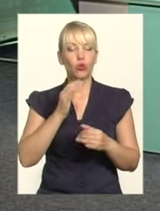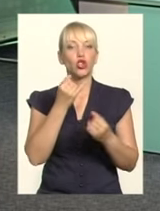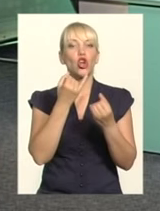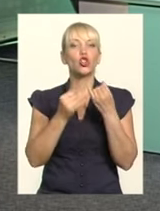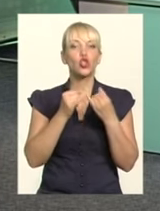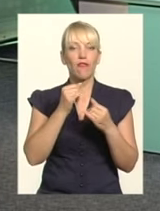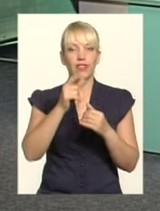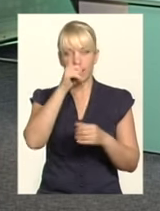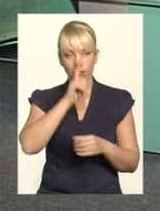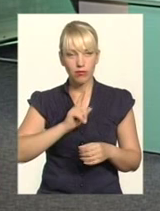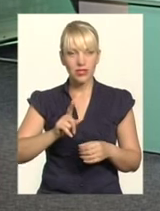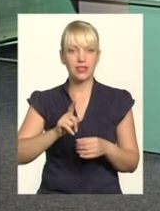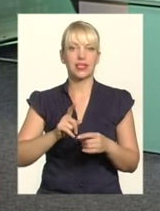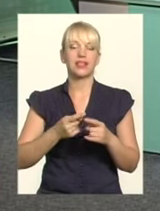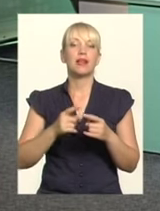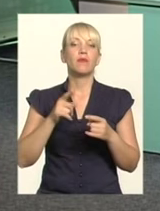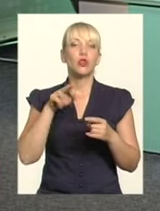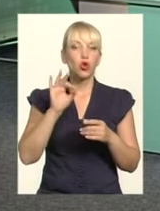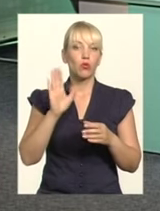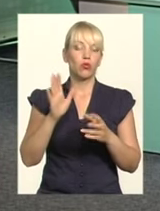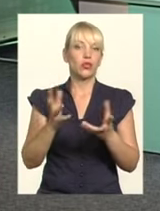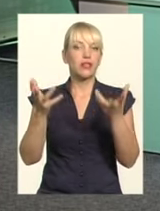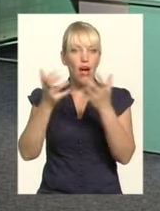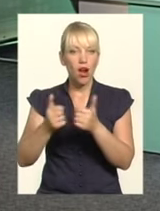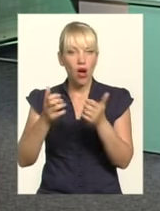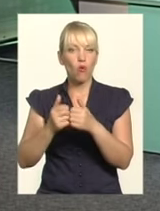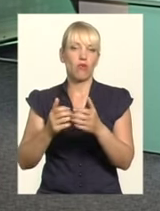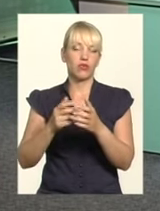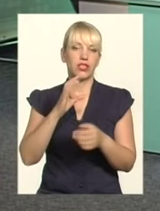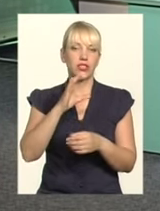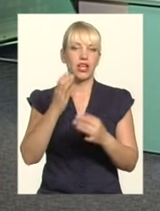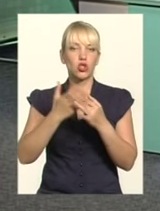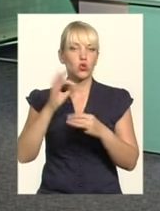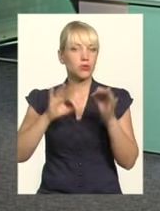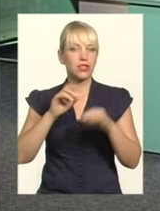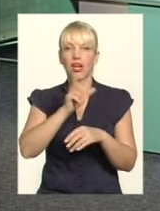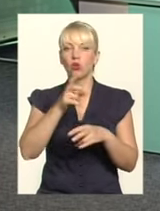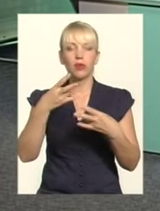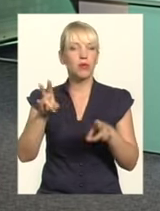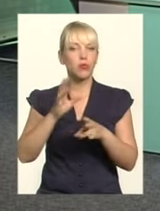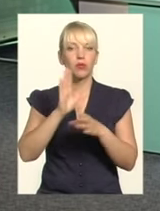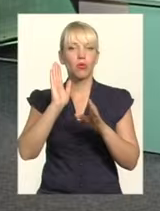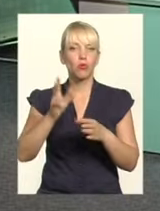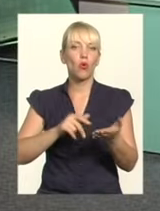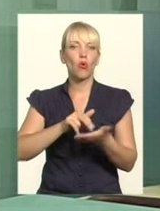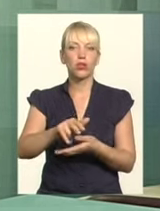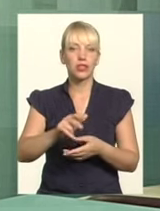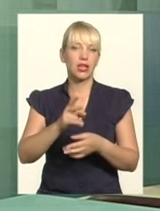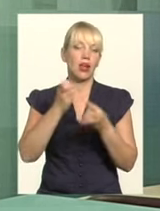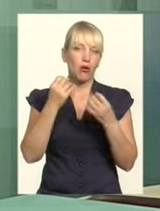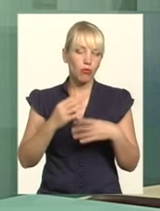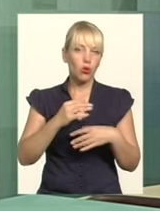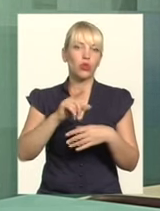Але цим людям ніколи ходити не потрібно. Це вже ми самі всі будемо збирати дані, з підприємств надавачів послуг не